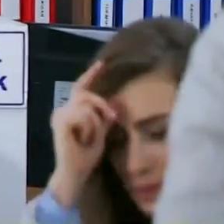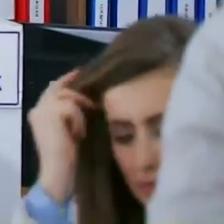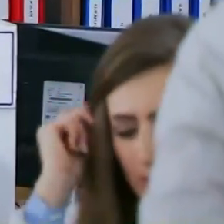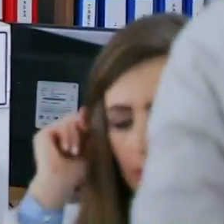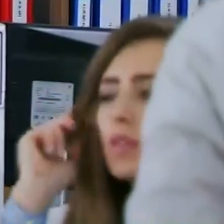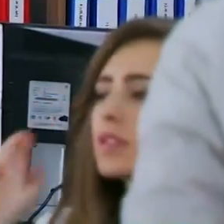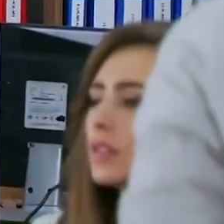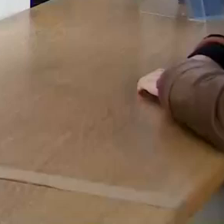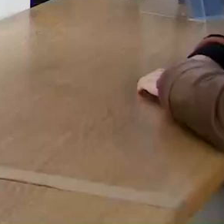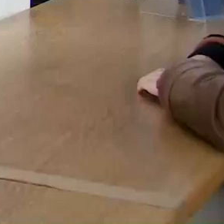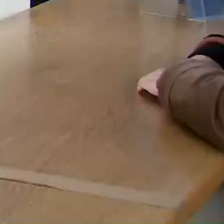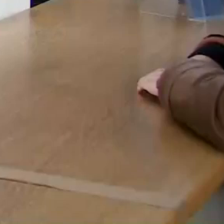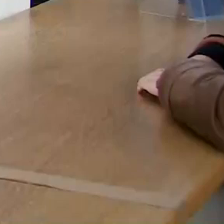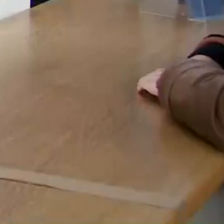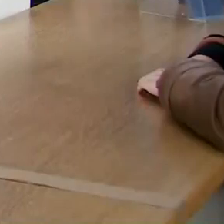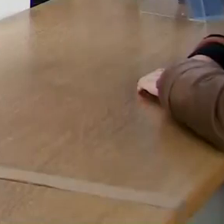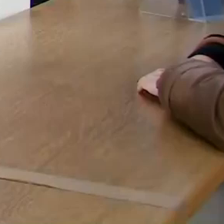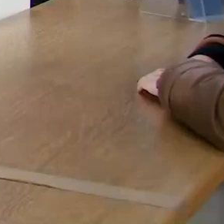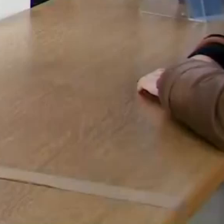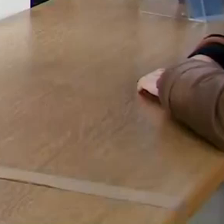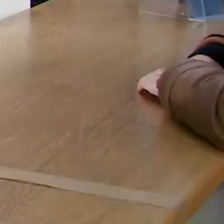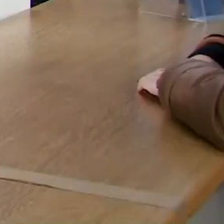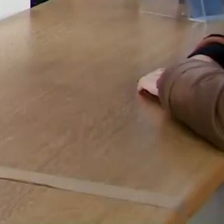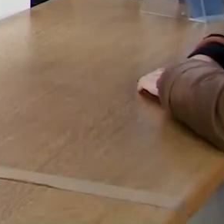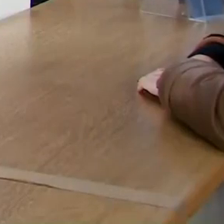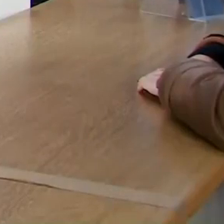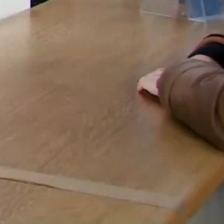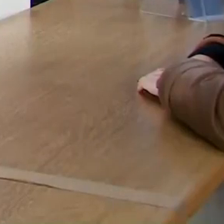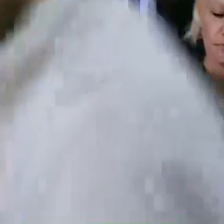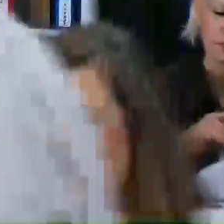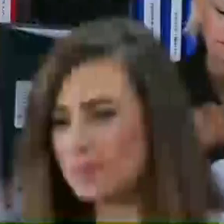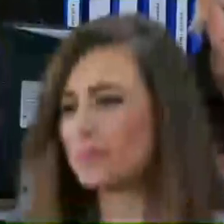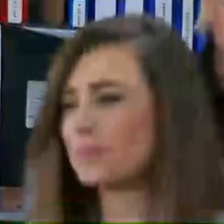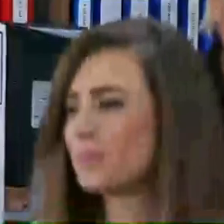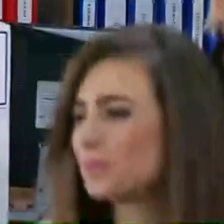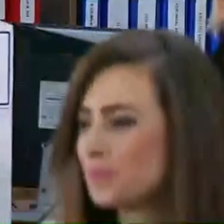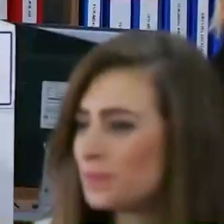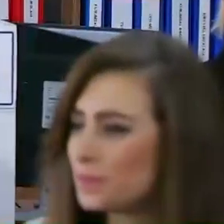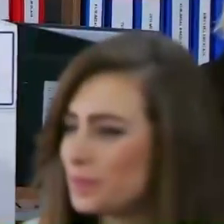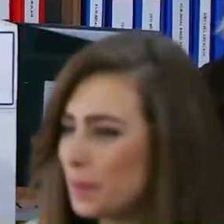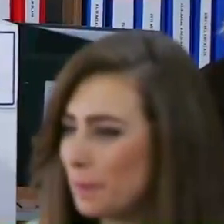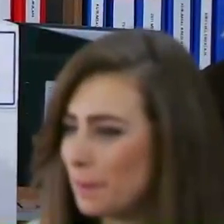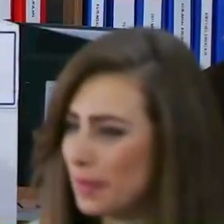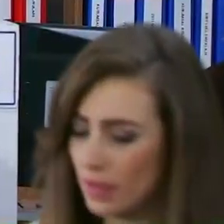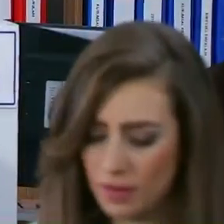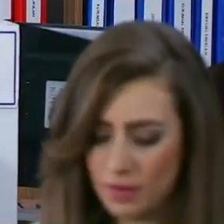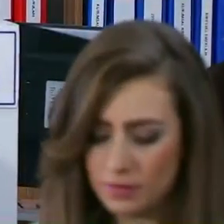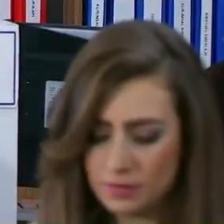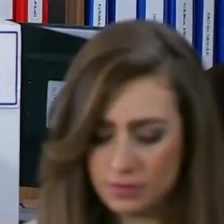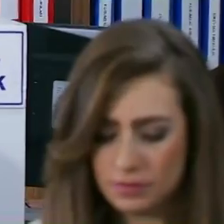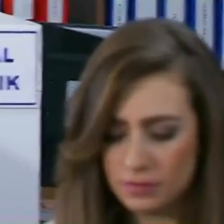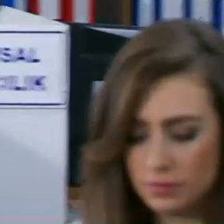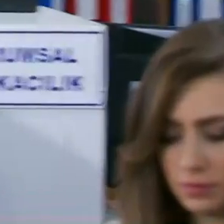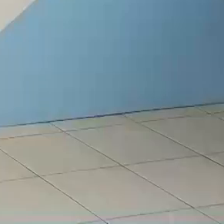yan yana dizili. Bankoların arkasında kurumsal hizmet veren yetkililerin masaları var. Müdür Nurhan'ın arkasındaki masada çalışan